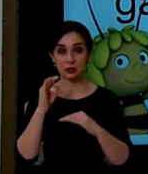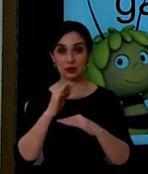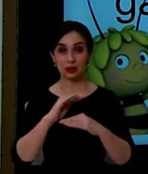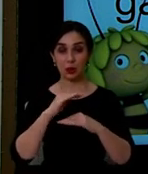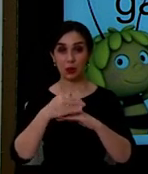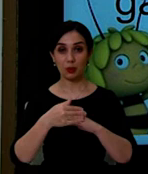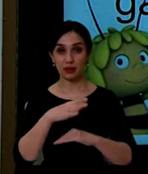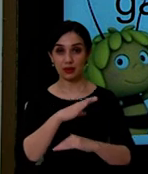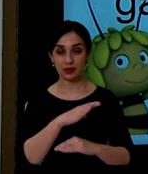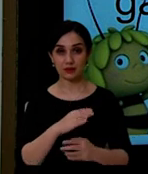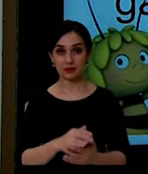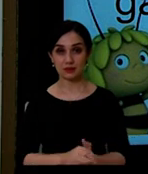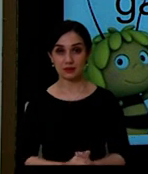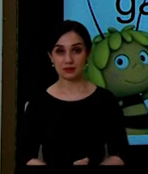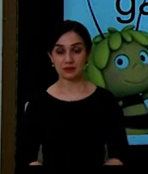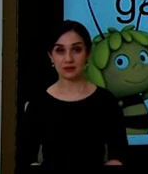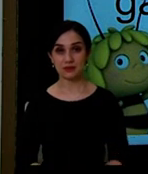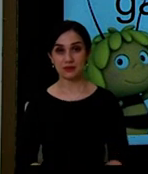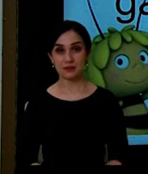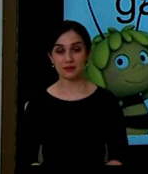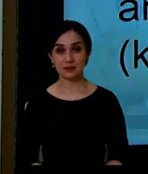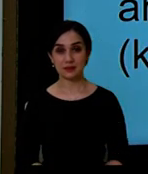bilan qoplangan.